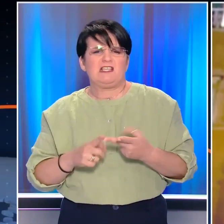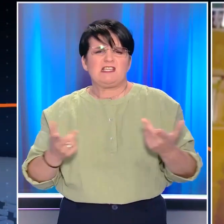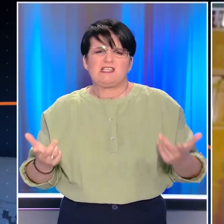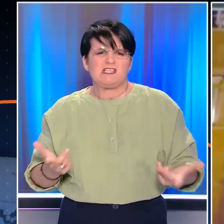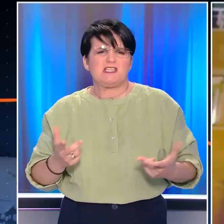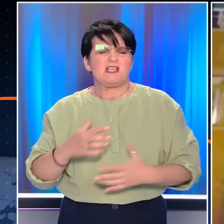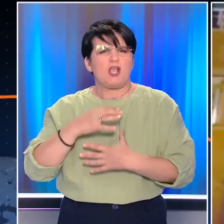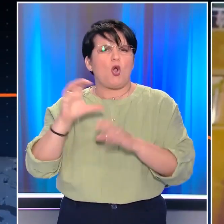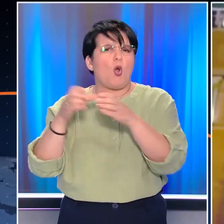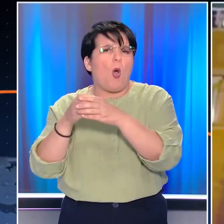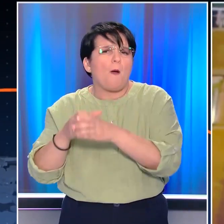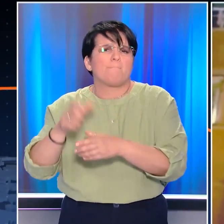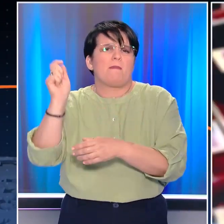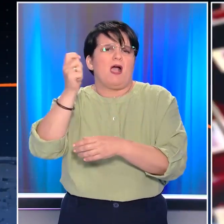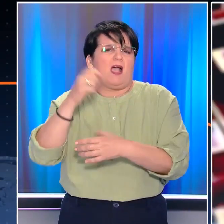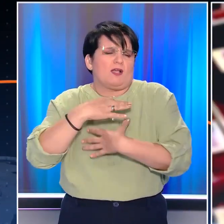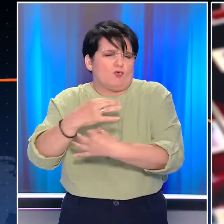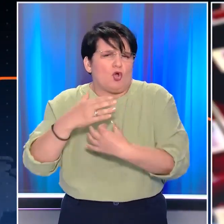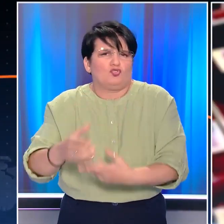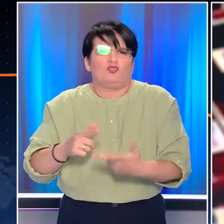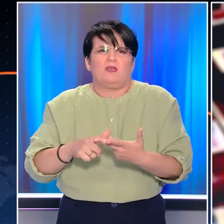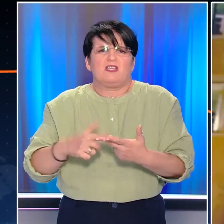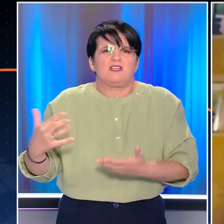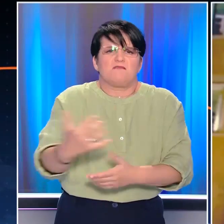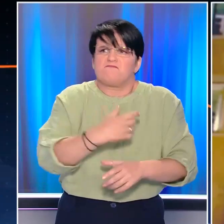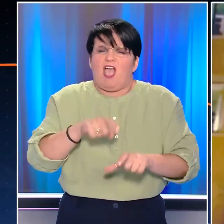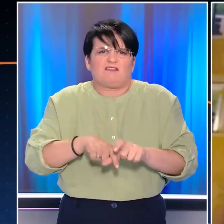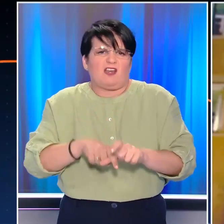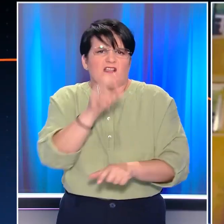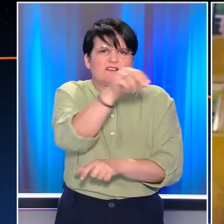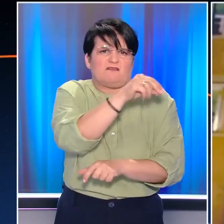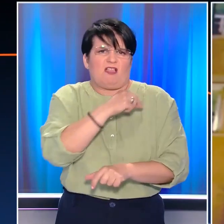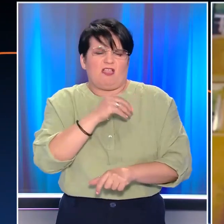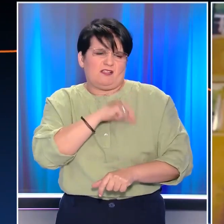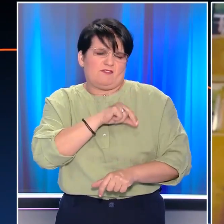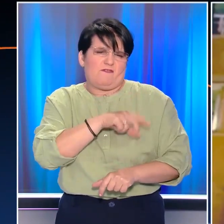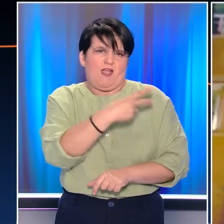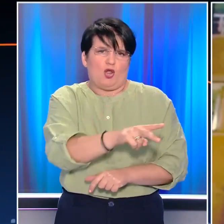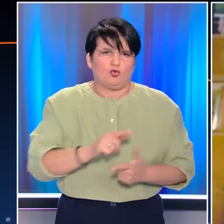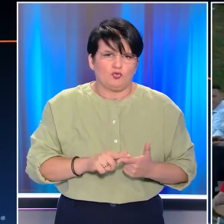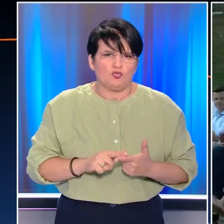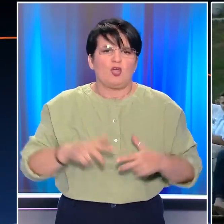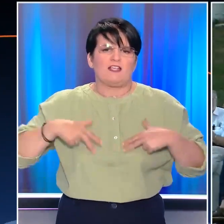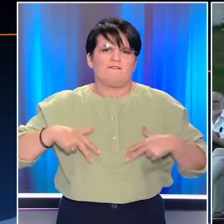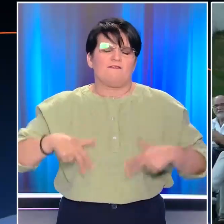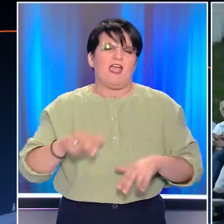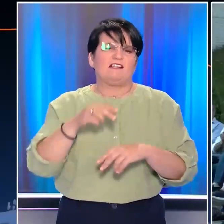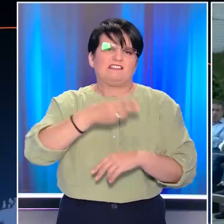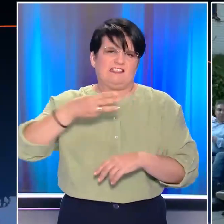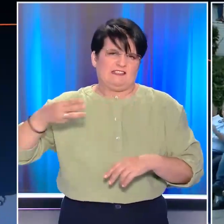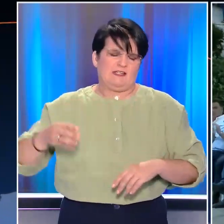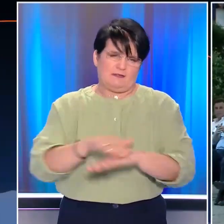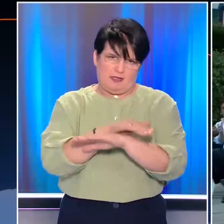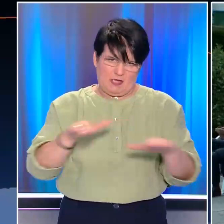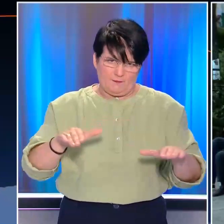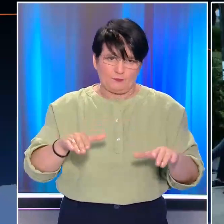είναι κομματικοί αξιωματούχοι, είτε είναι golden boys. Εμείς λέμε ότι με κυβέρνηση ΣΥΡΙΖΑ αυτό Μάλιστα. θα λάβει τέλος. Ο Νίκος Ανδρουλάκης από